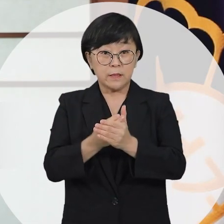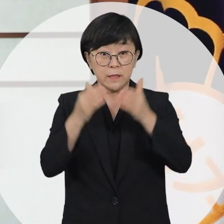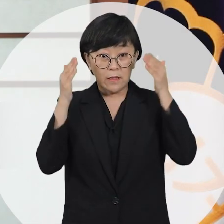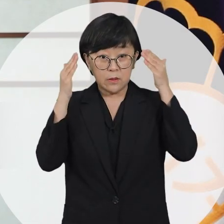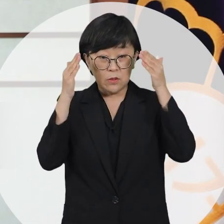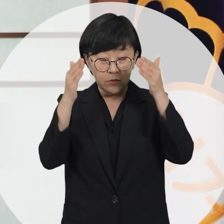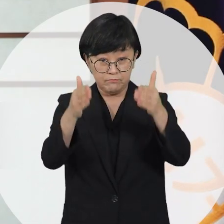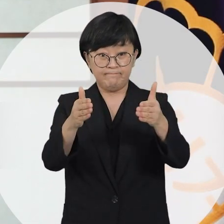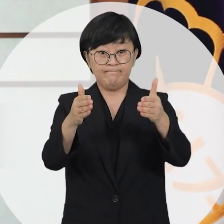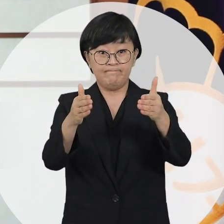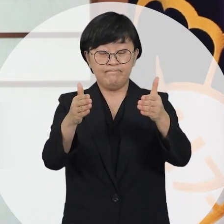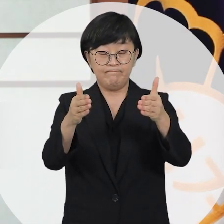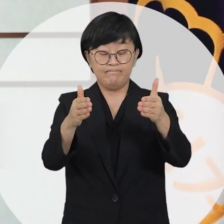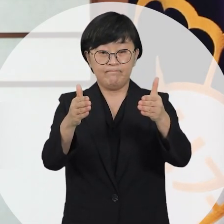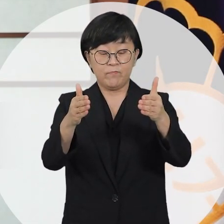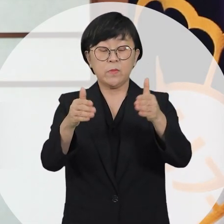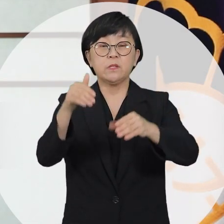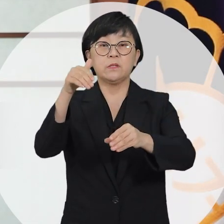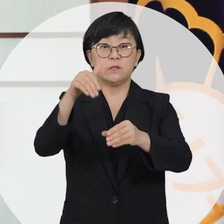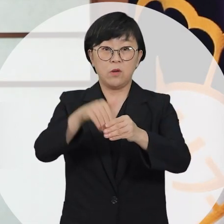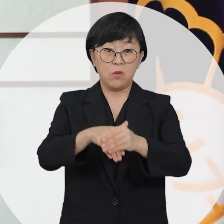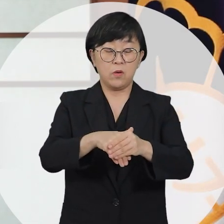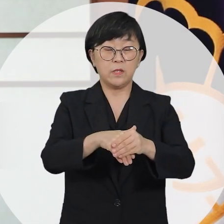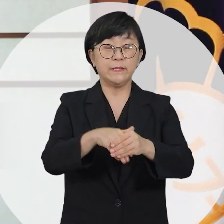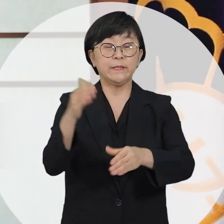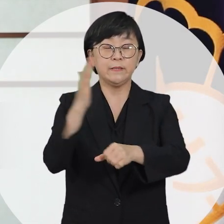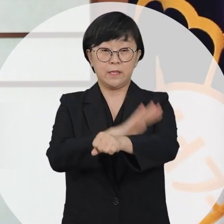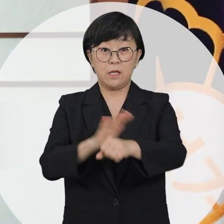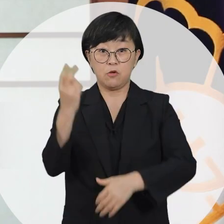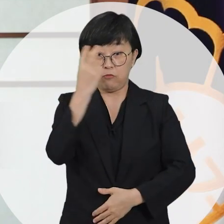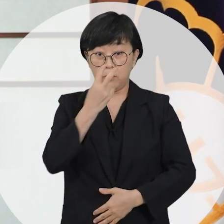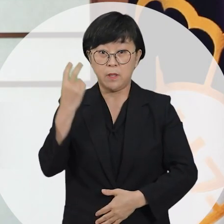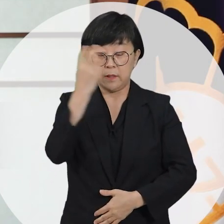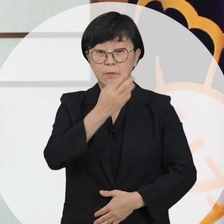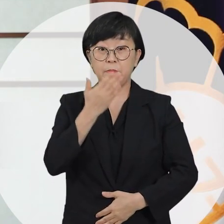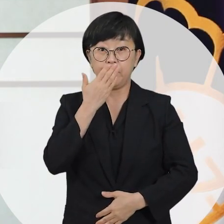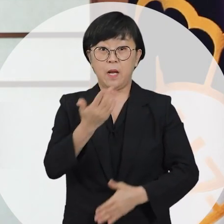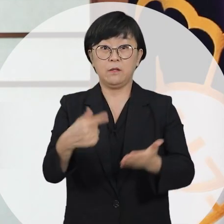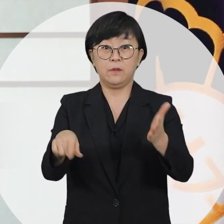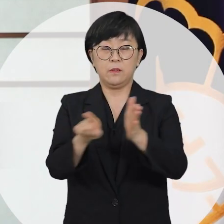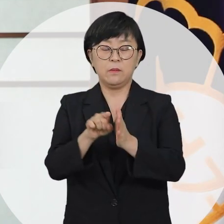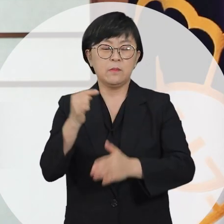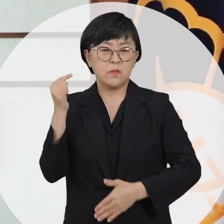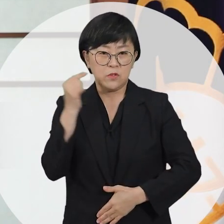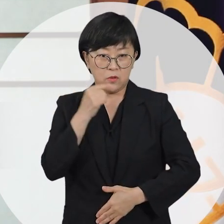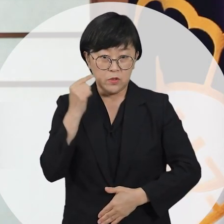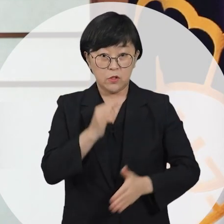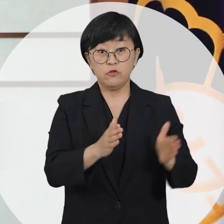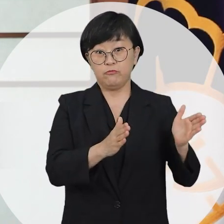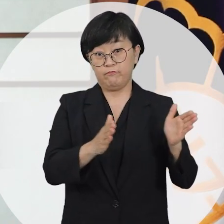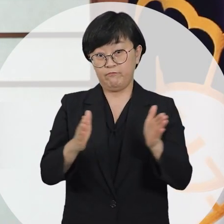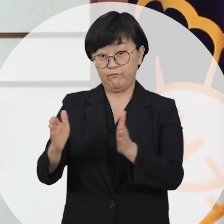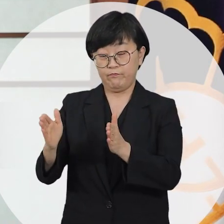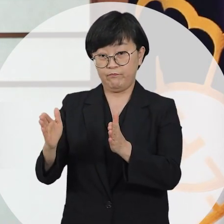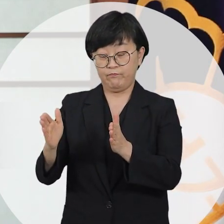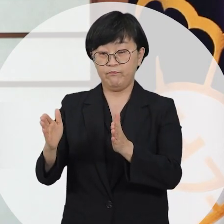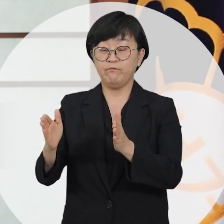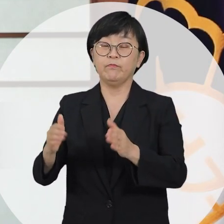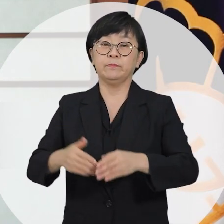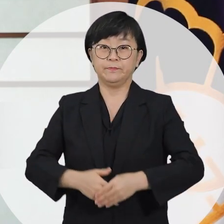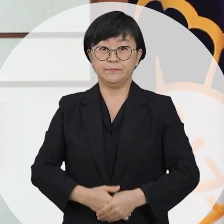어떠한 상황에서도 완벽하게 선거를 관리할 수 있도록 철저히 준비하고